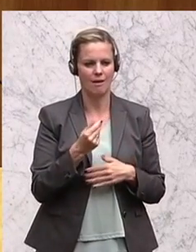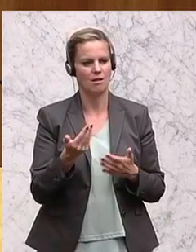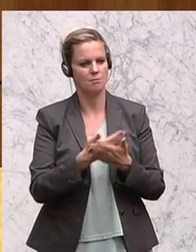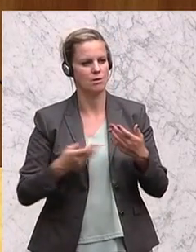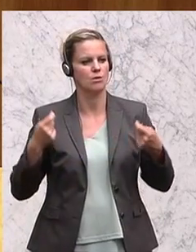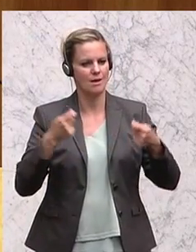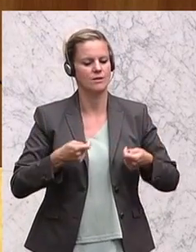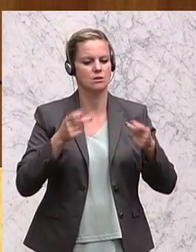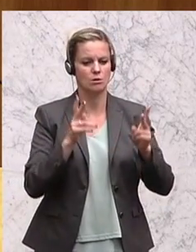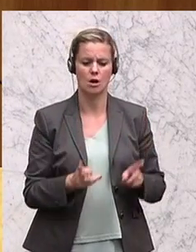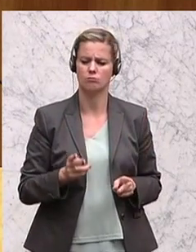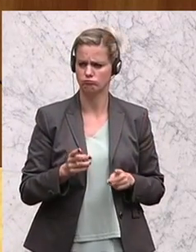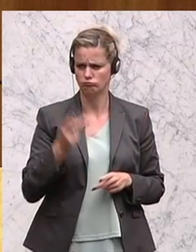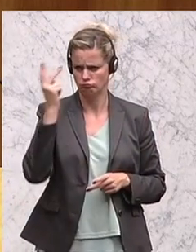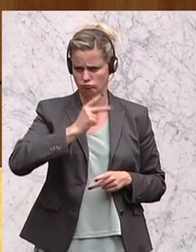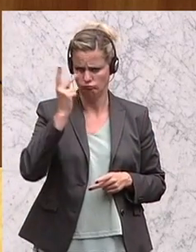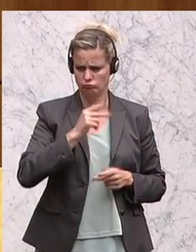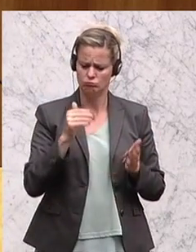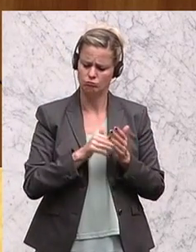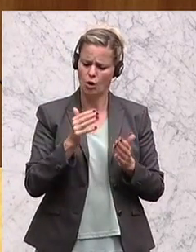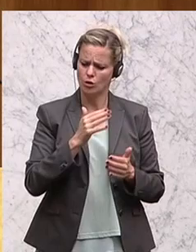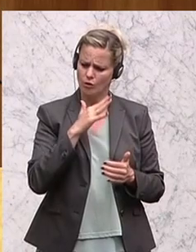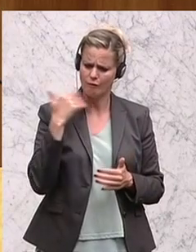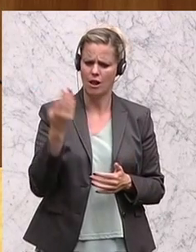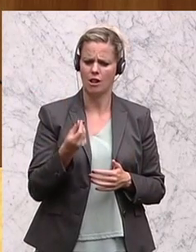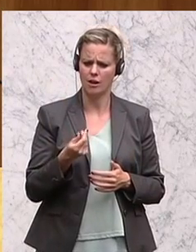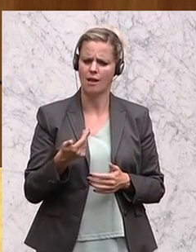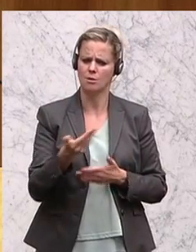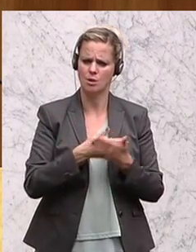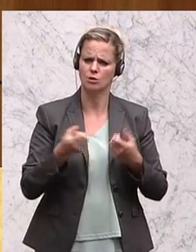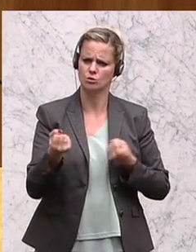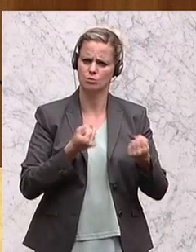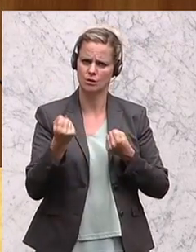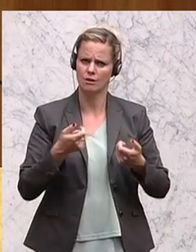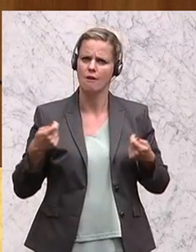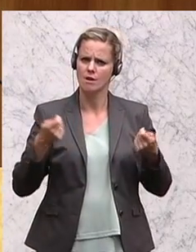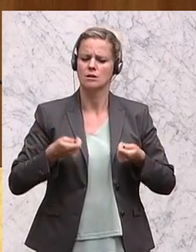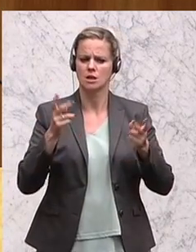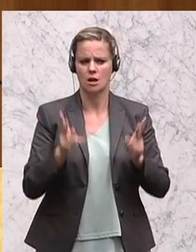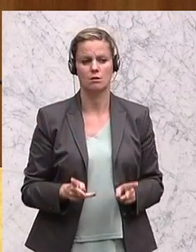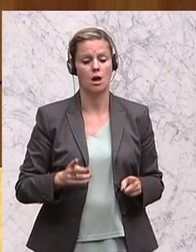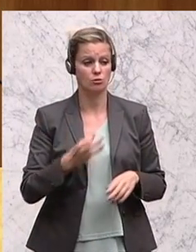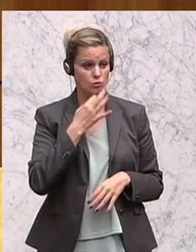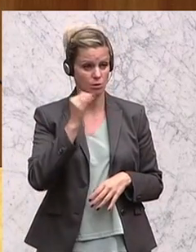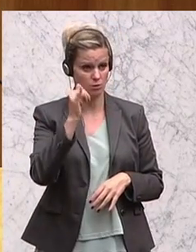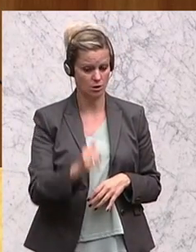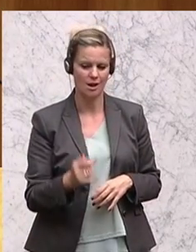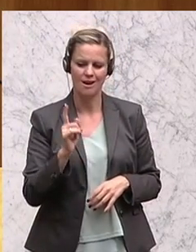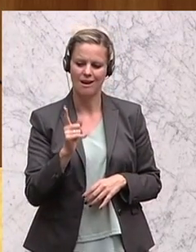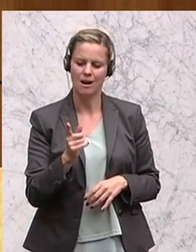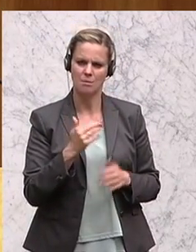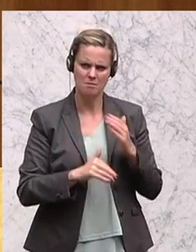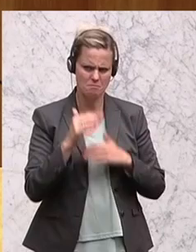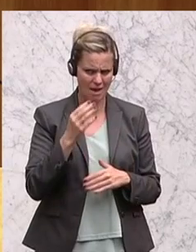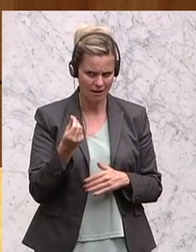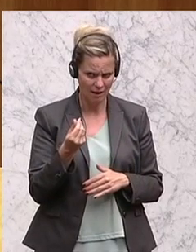wir sind uns einig, man braucht gut und viel Mittel, um Bildungspolitik zu finanzieren und Schulpolitik zu finanzieren. Aber ich glaube, wir brauchen nicht